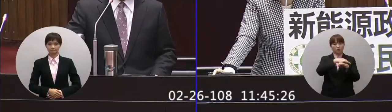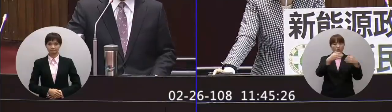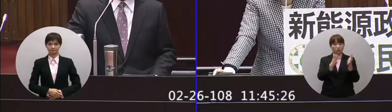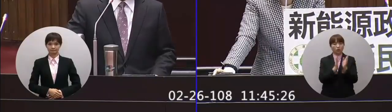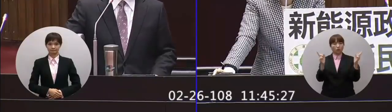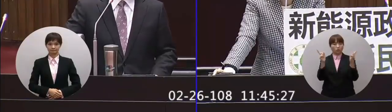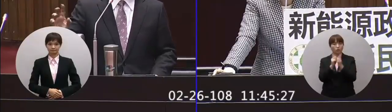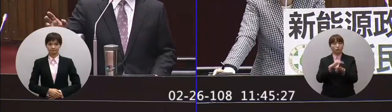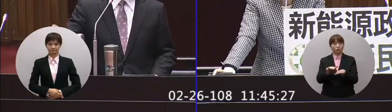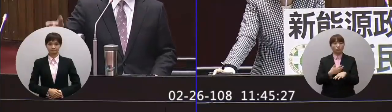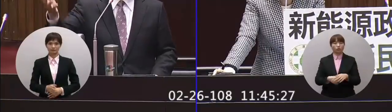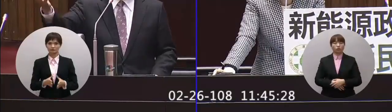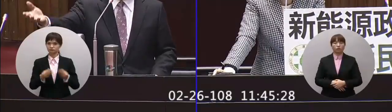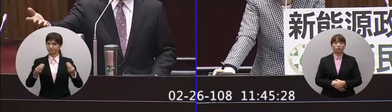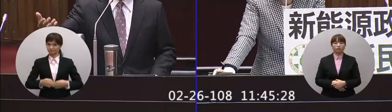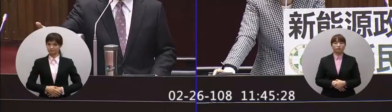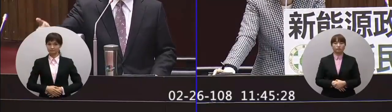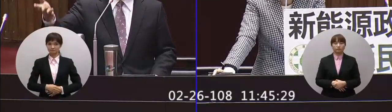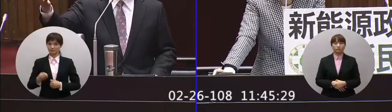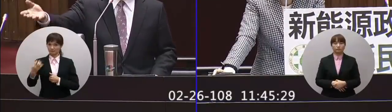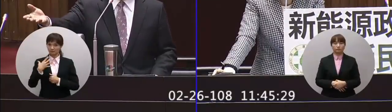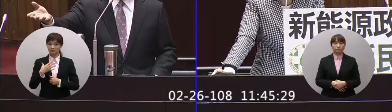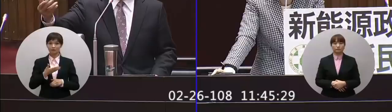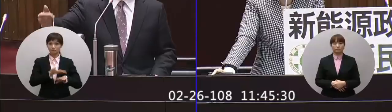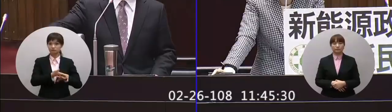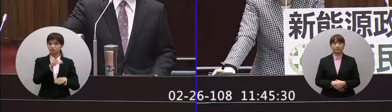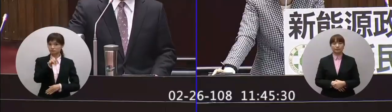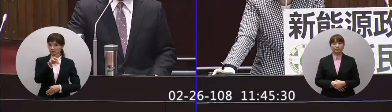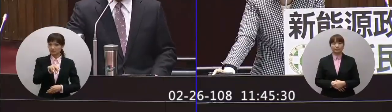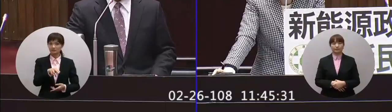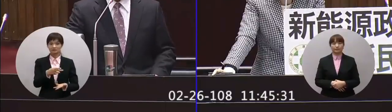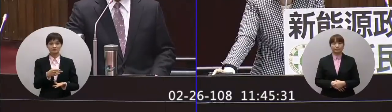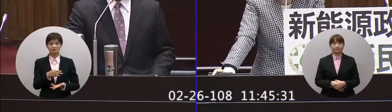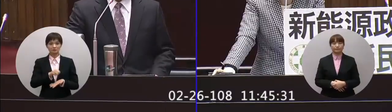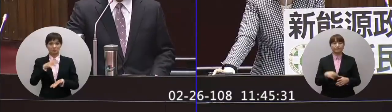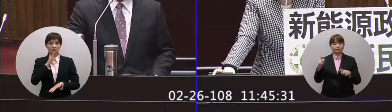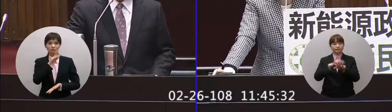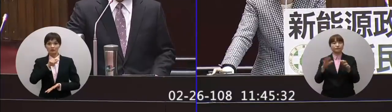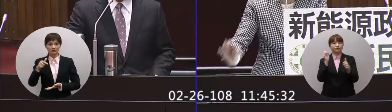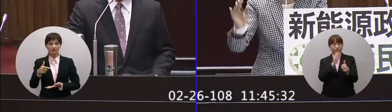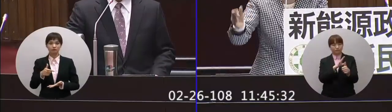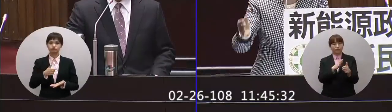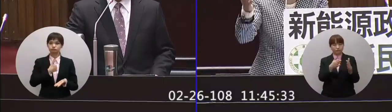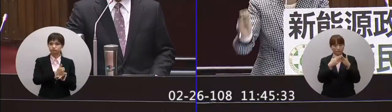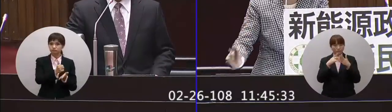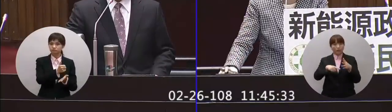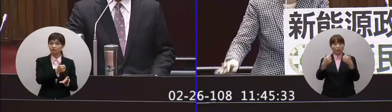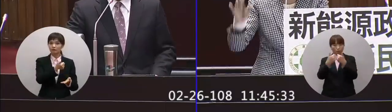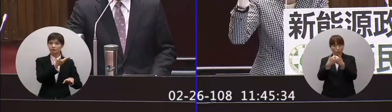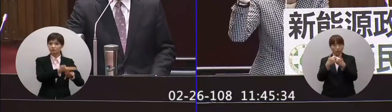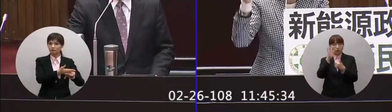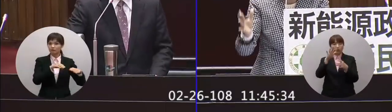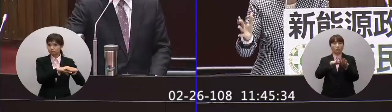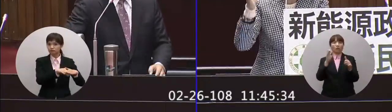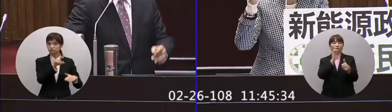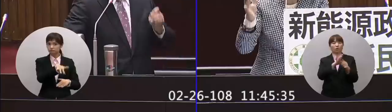接受暂帖？ 我不必，就他告诉我个地点，哪个地方愿意收核废料？ 他们会告诉你啊，就是要这个会议他才告诉你